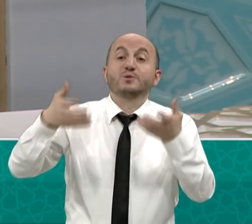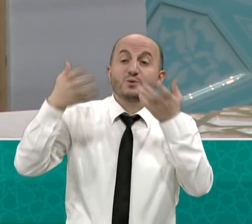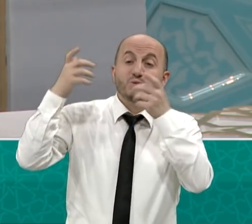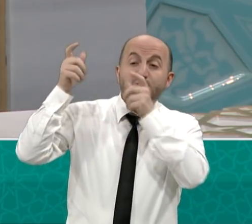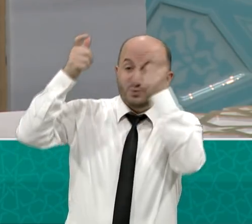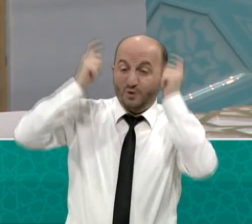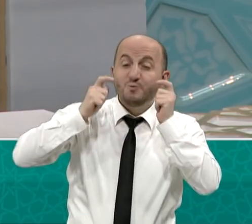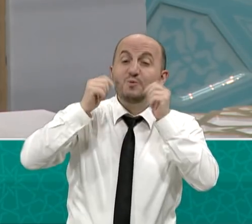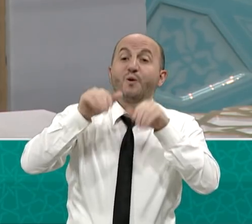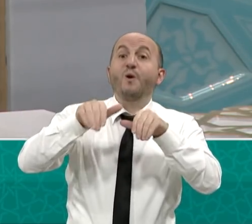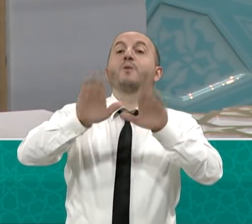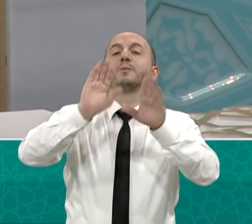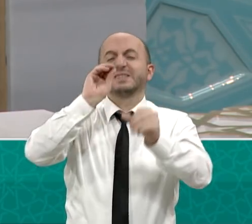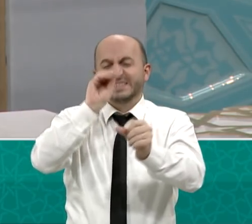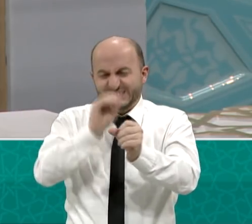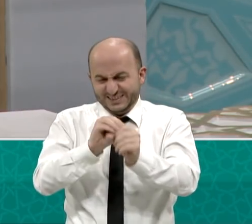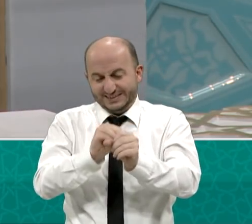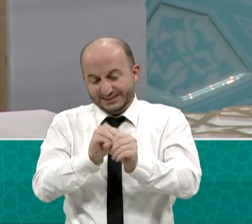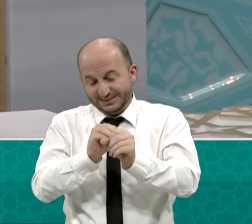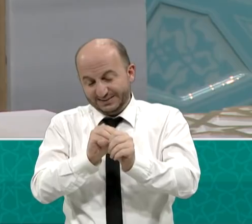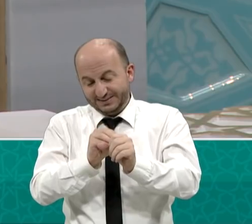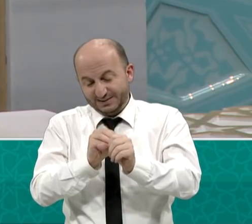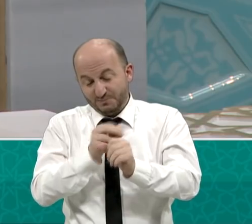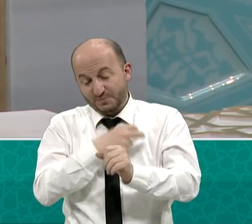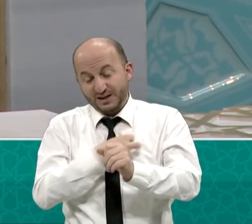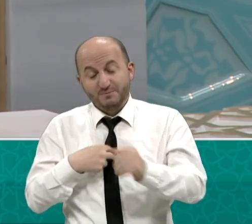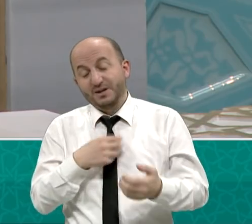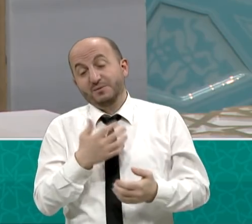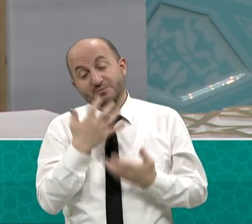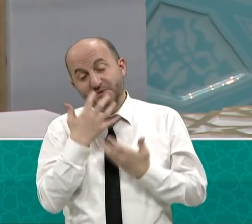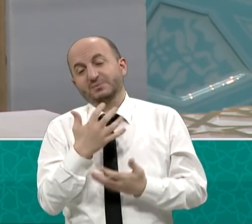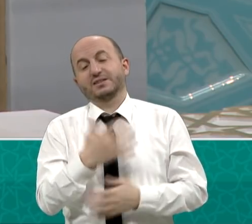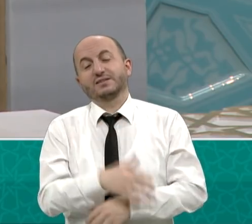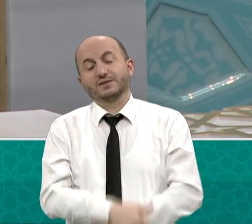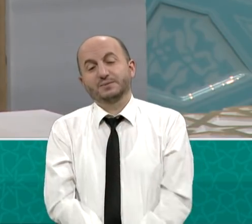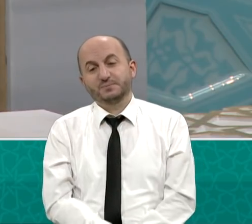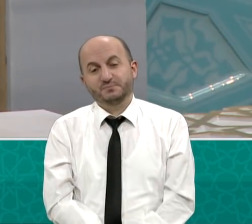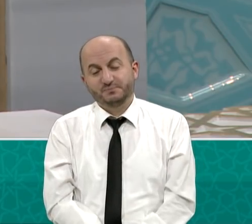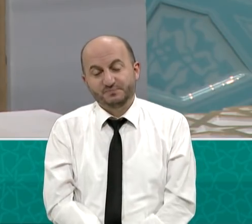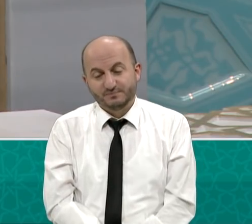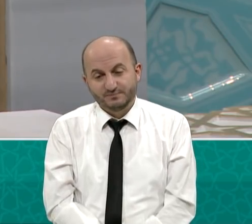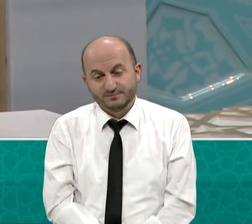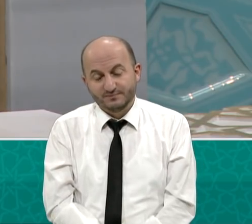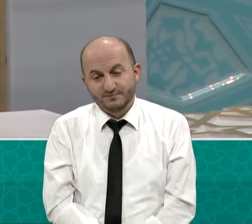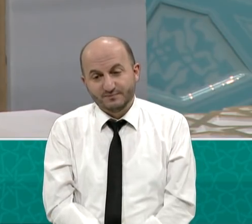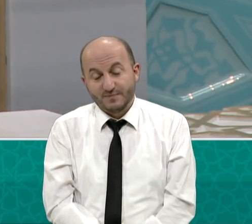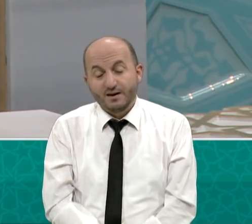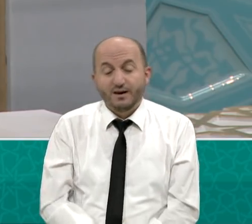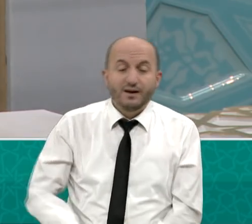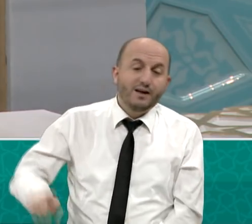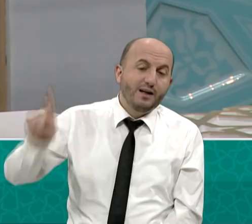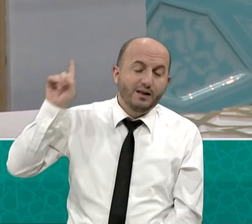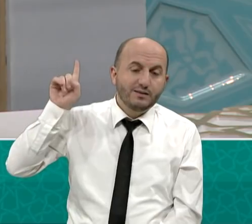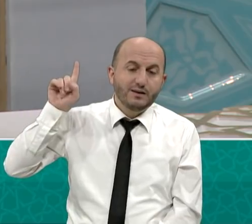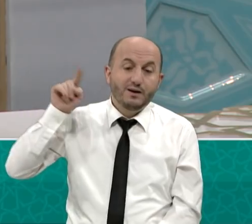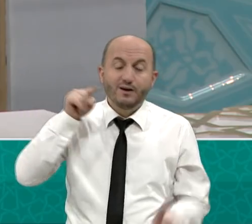üslup içerisinde olmasından dolayı Efendimizin böyle davrandığını görmekteyiz. Zaten Mevla onu